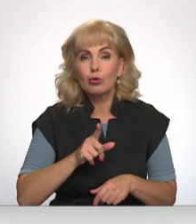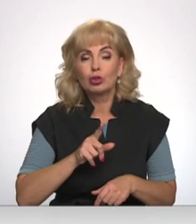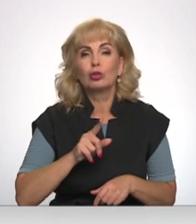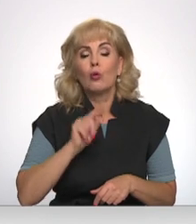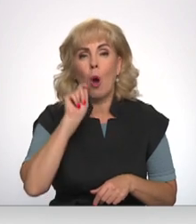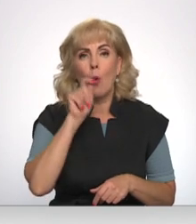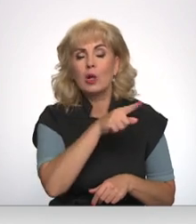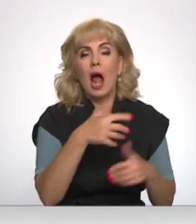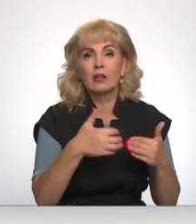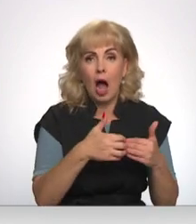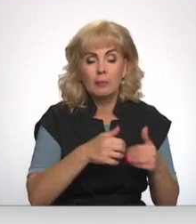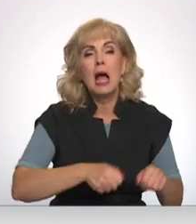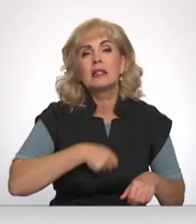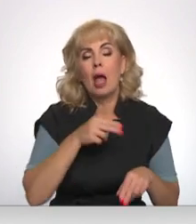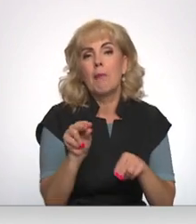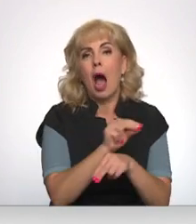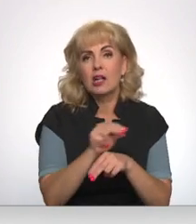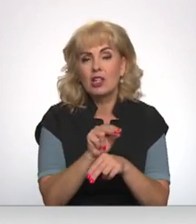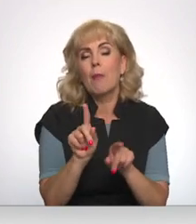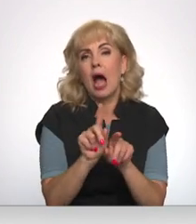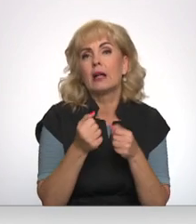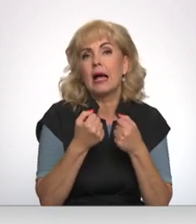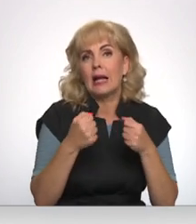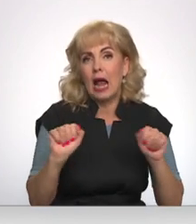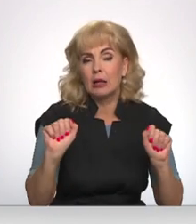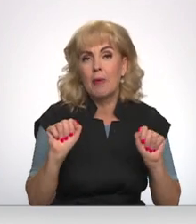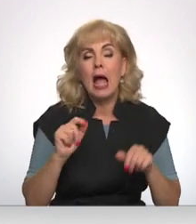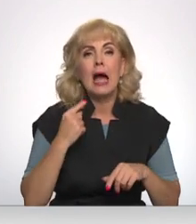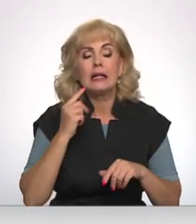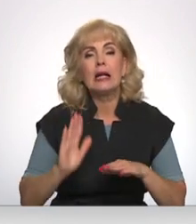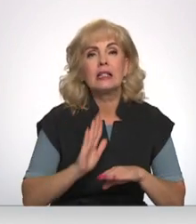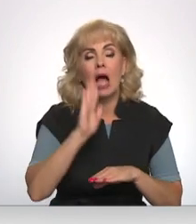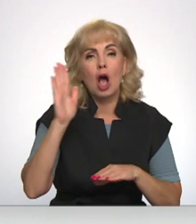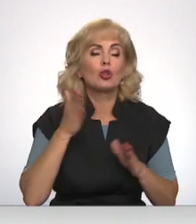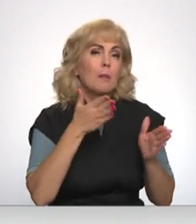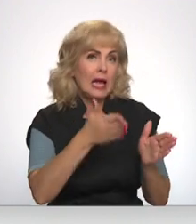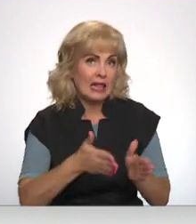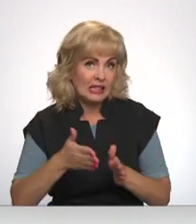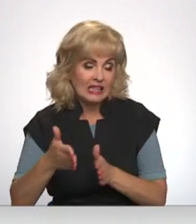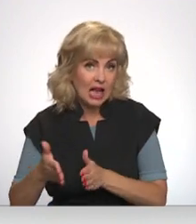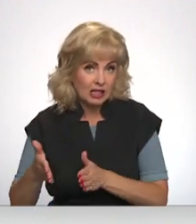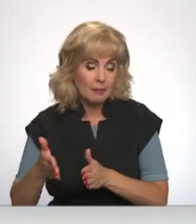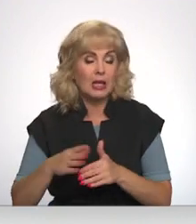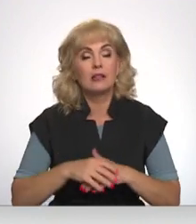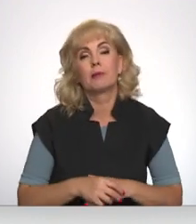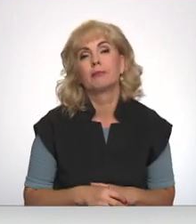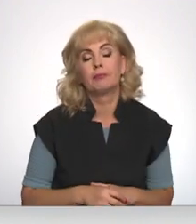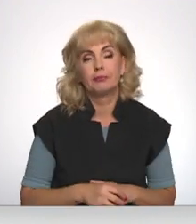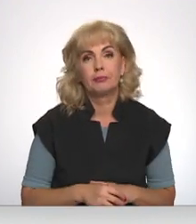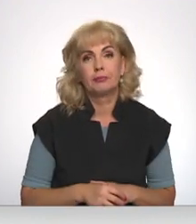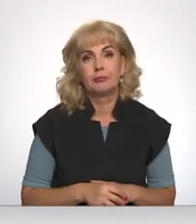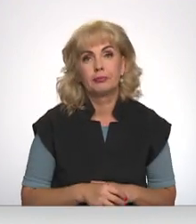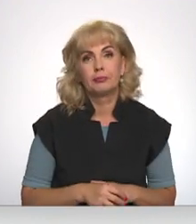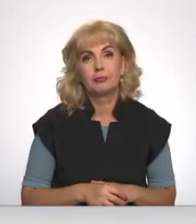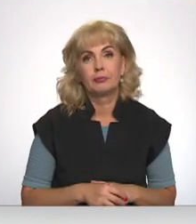saņems ilgtermiņa ārstēšanas kursu un rehabilitāciju Rīgas Austrumu klīniskās universitātes slimnīcā. Un vairāk stāsta Dāvids Frēdenfelds.